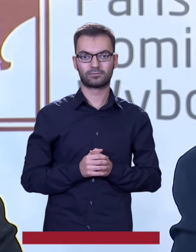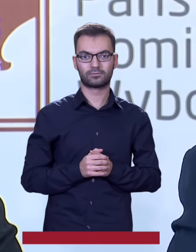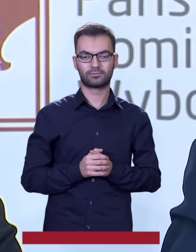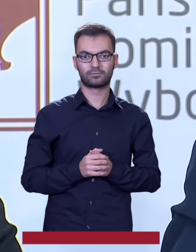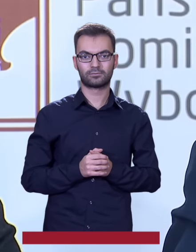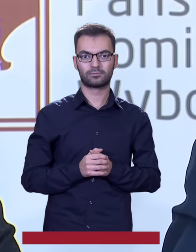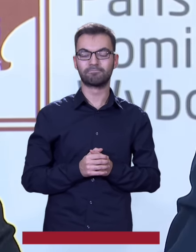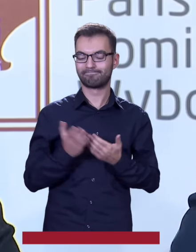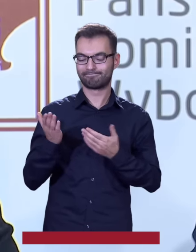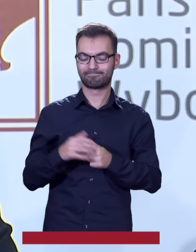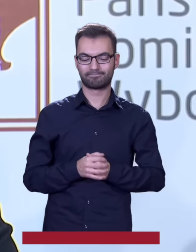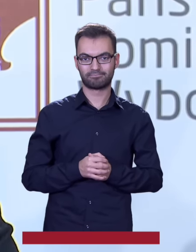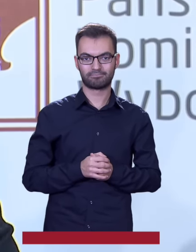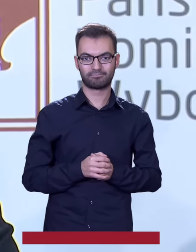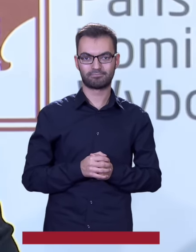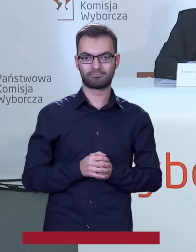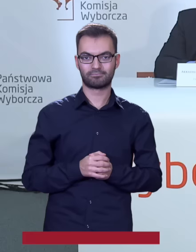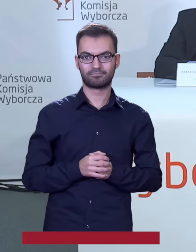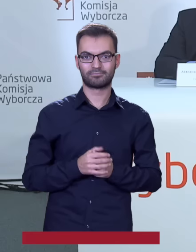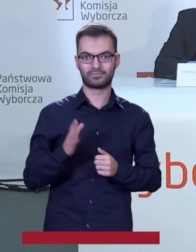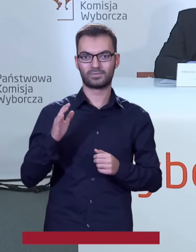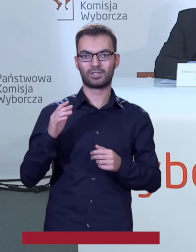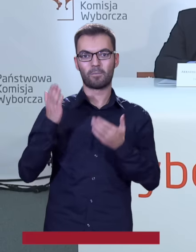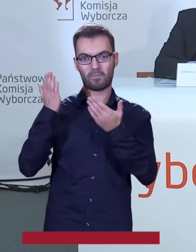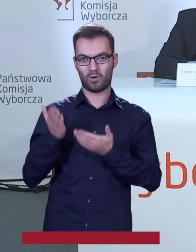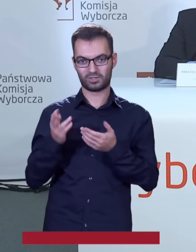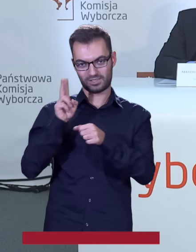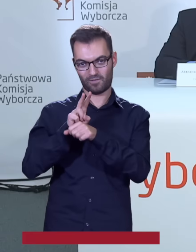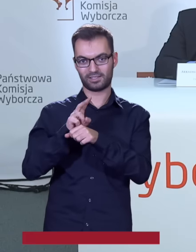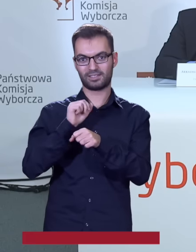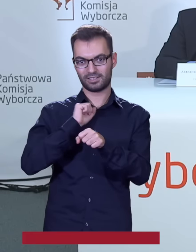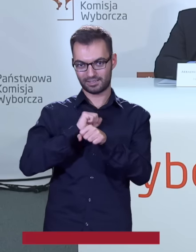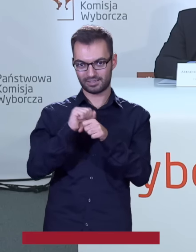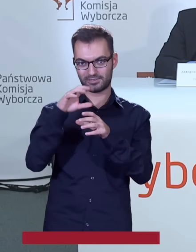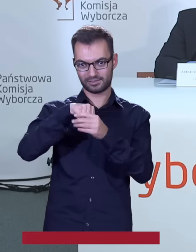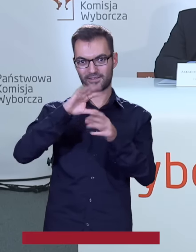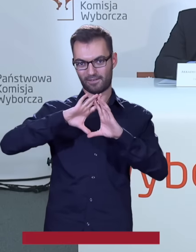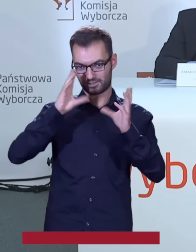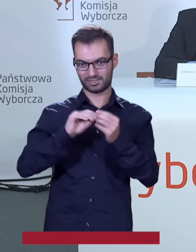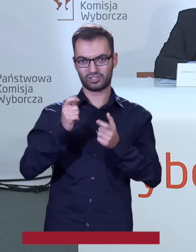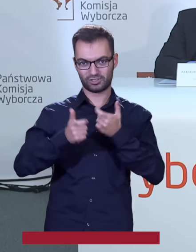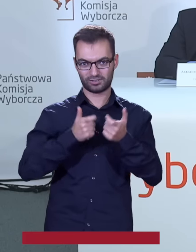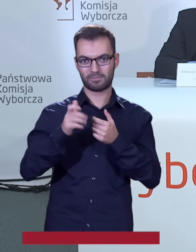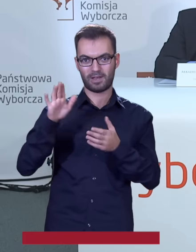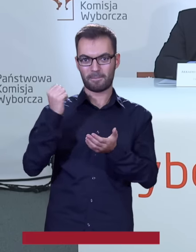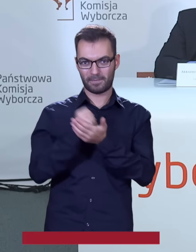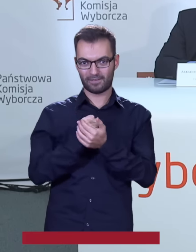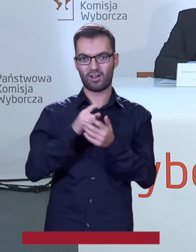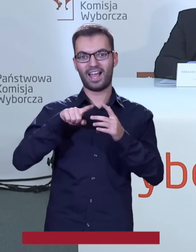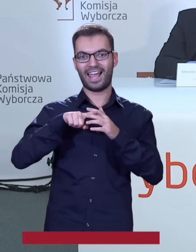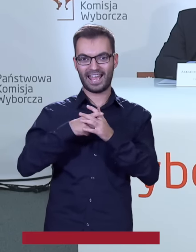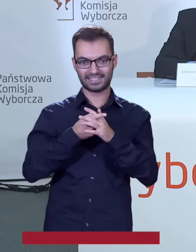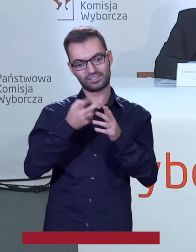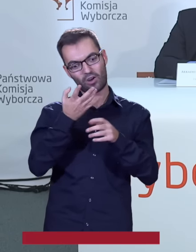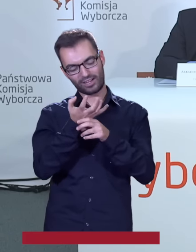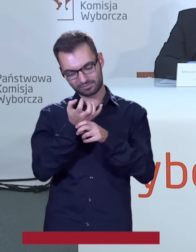Tak, proszę. Przecież mąż zaufania bierze udział w tych wszystkich czynnościach. Ma prawo rejestrować te czynności.